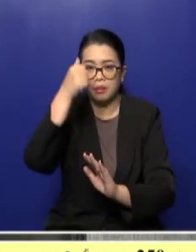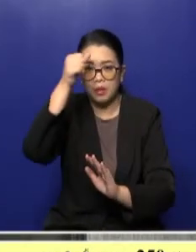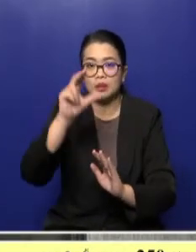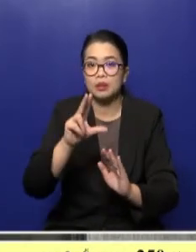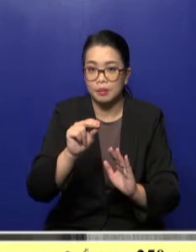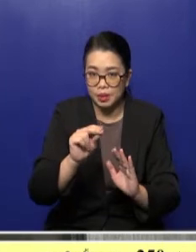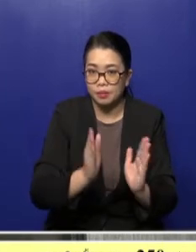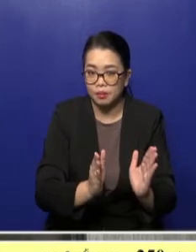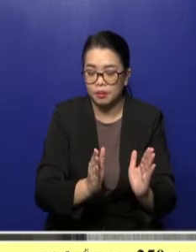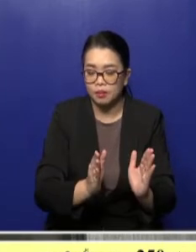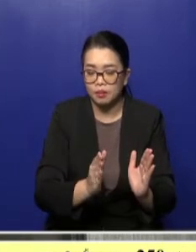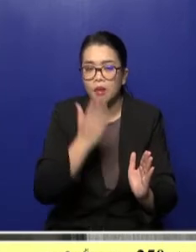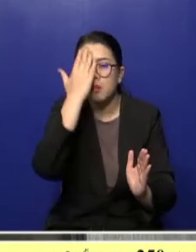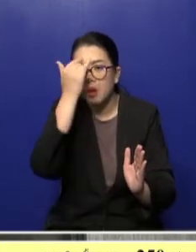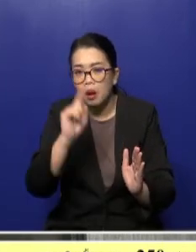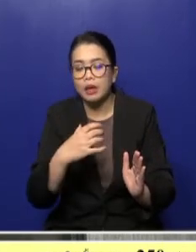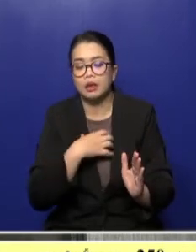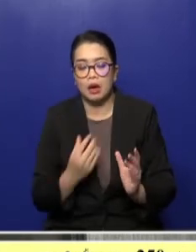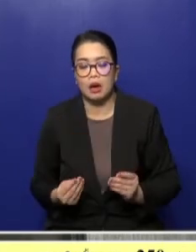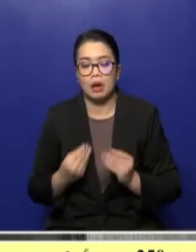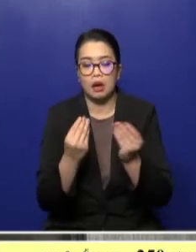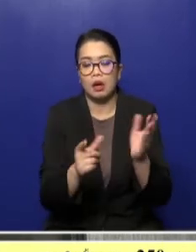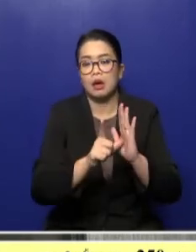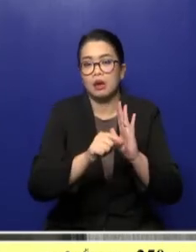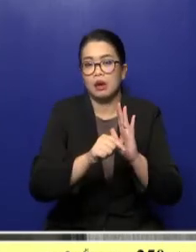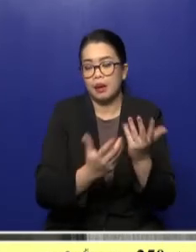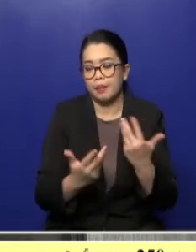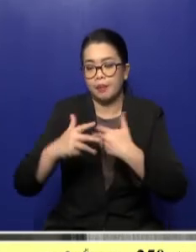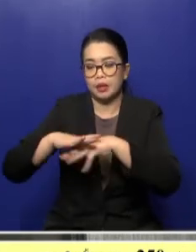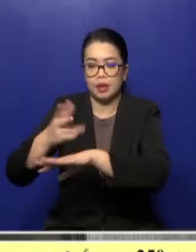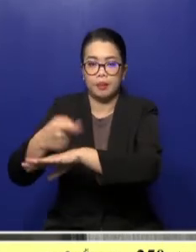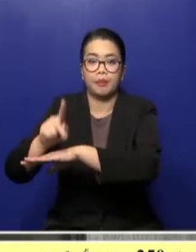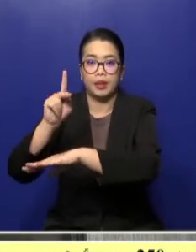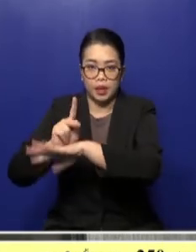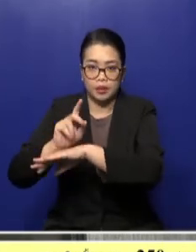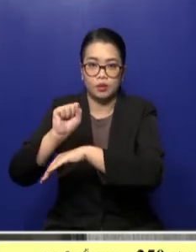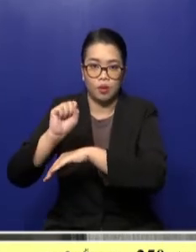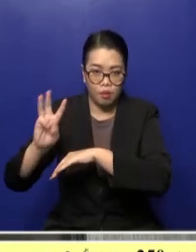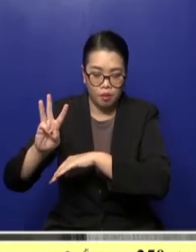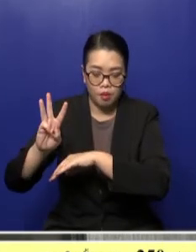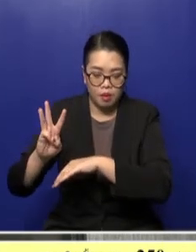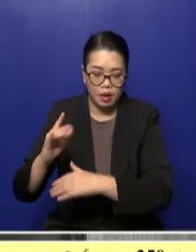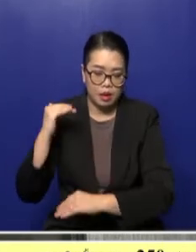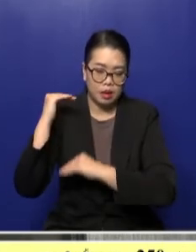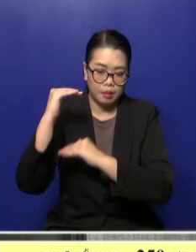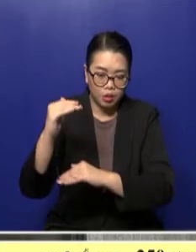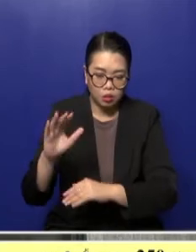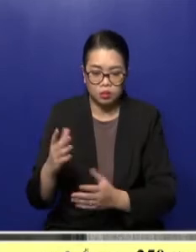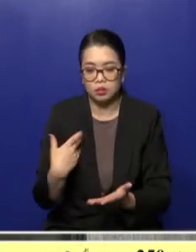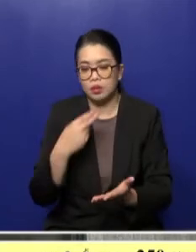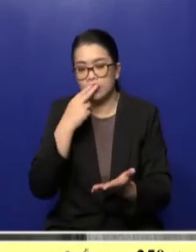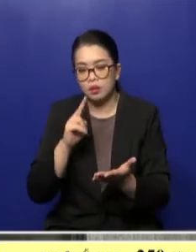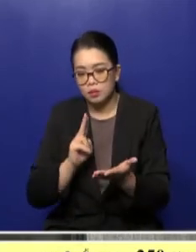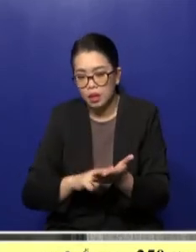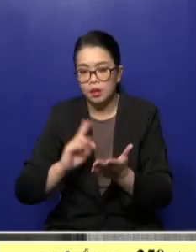ก็ด้วยมนต์เทต้องการให้เลขาวุฒิพานั้นได้ประสานกับท่านประธานวุฒิสภาในการกำหนดในการส่งเรื่อง